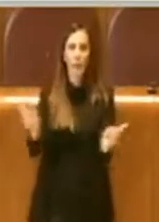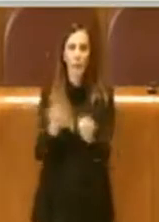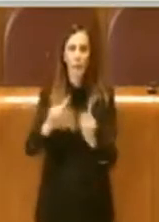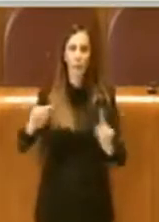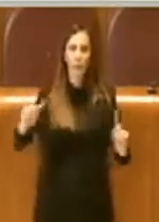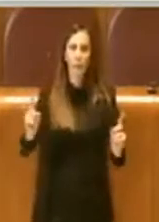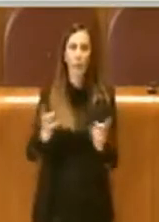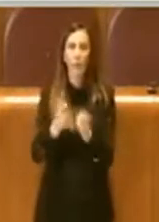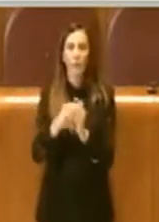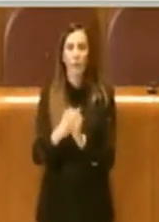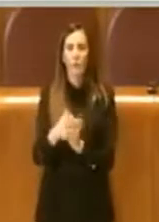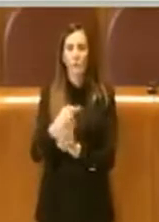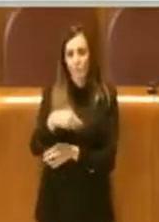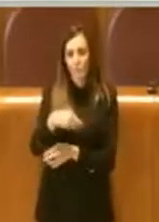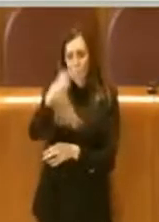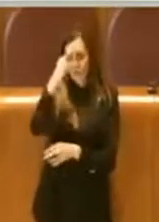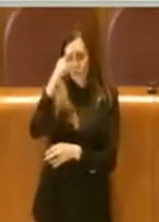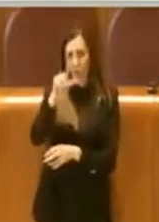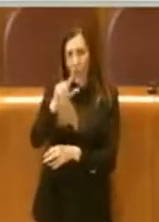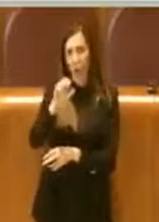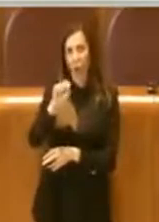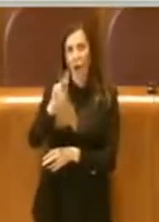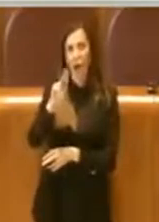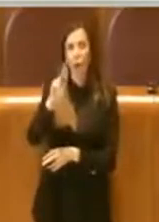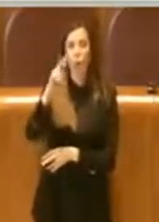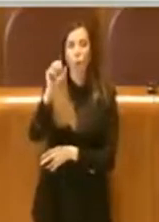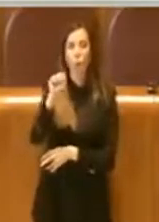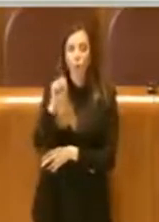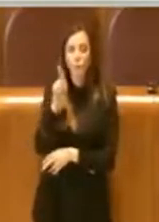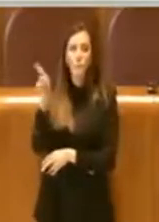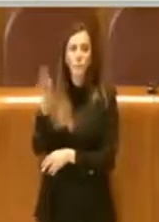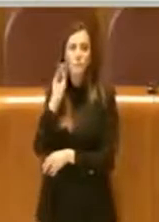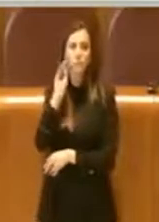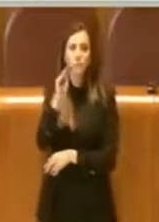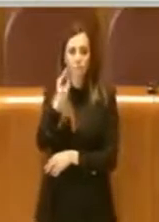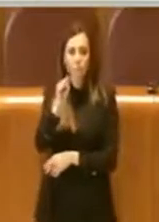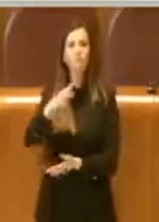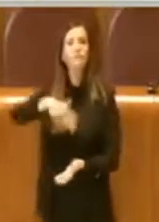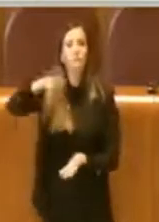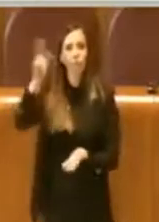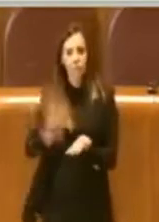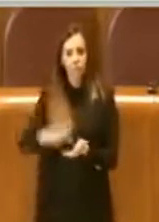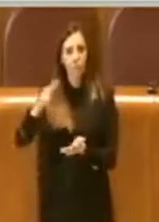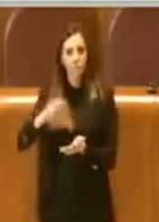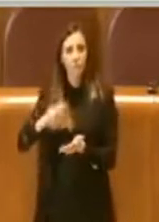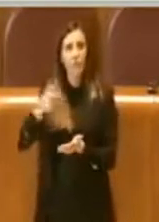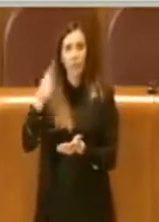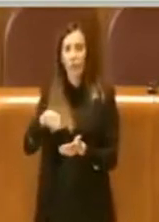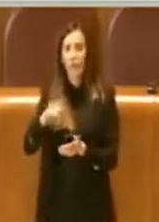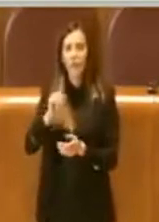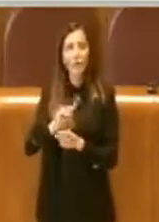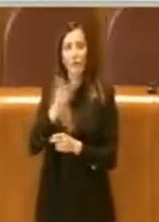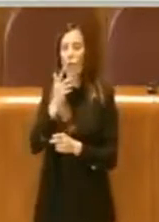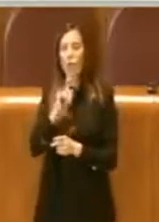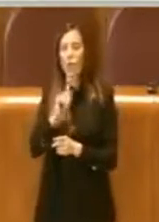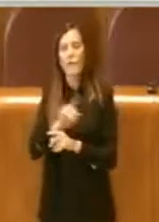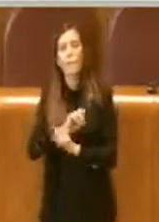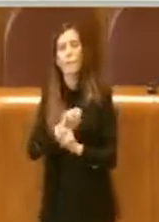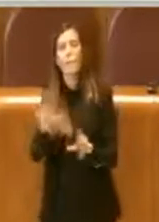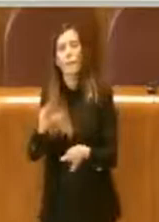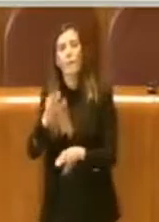Ricordo che Laura ha chiesto e ottenuto che non si ricorresse più al FIS e, come ha ricordato